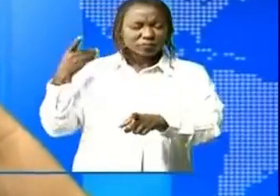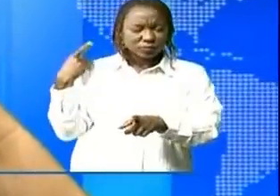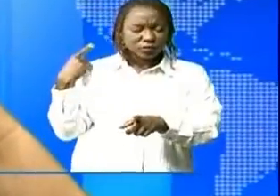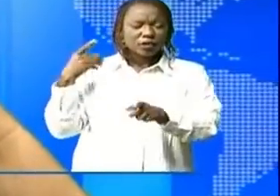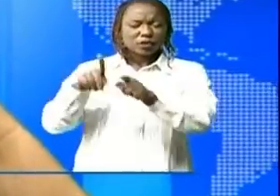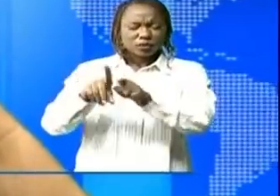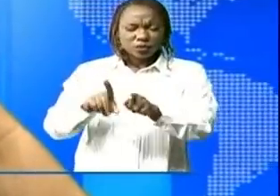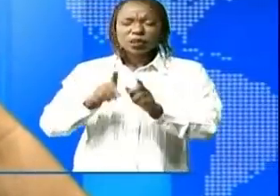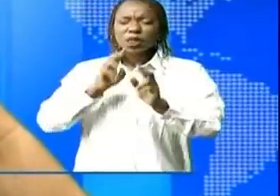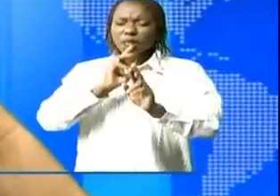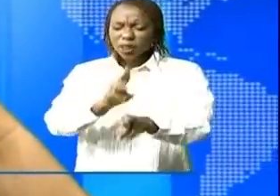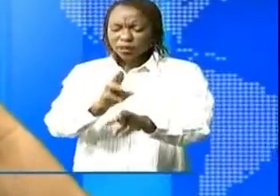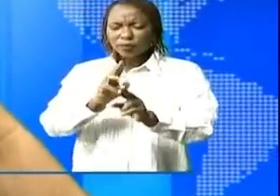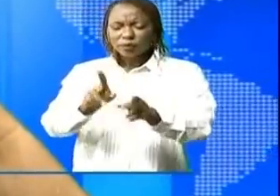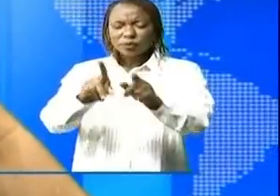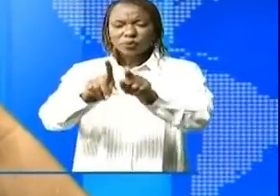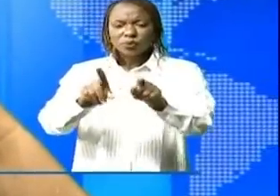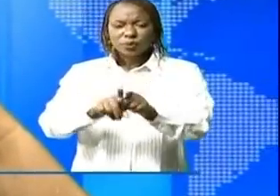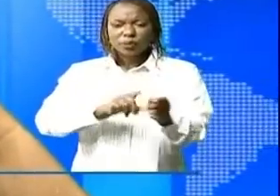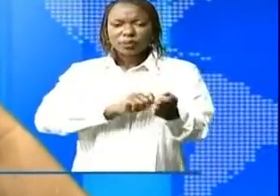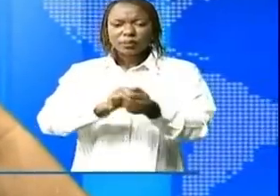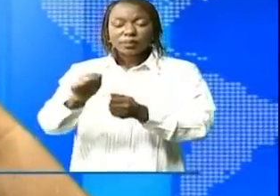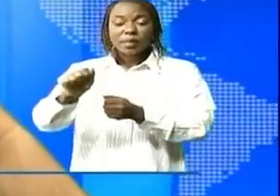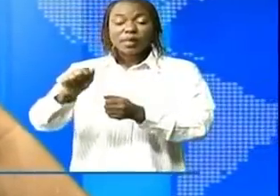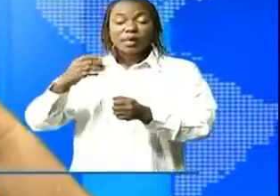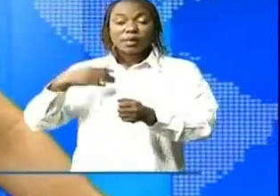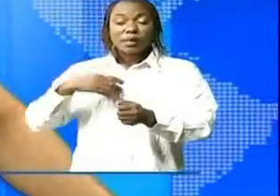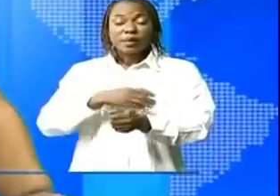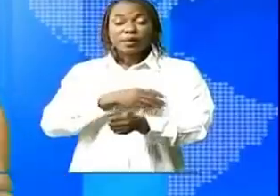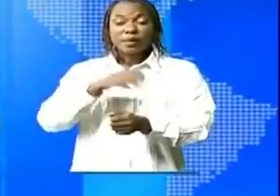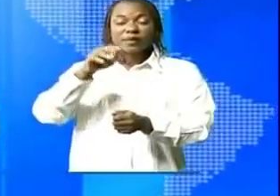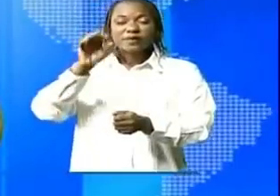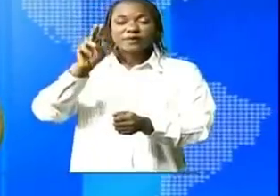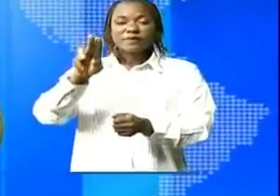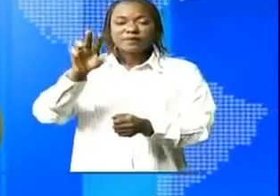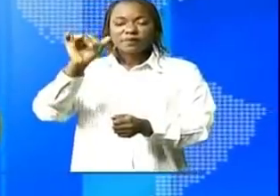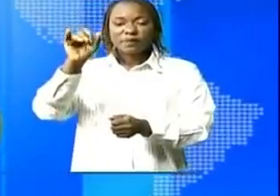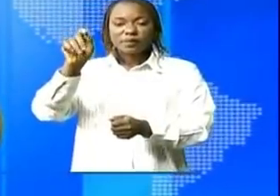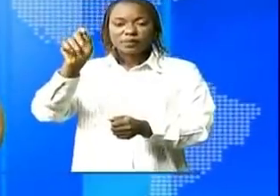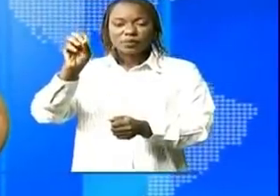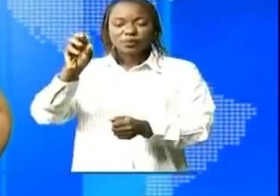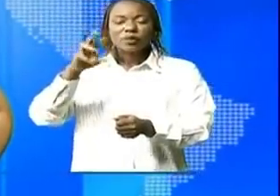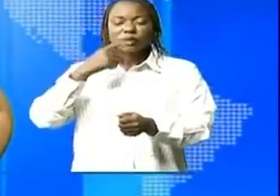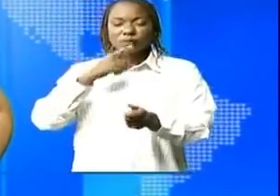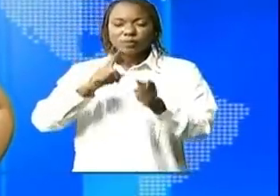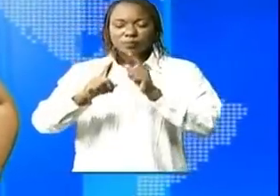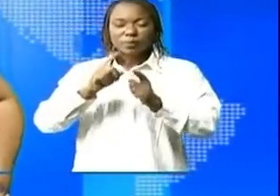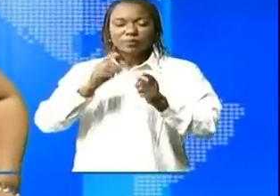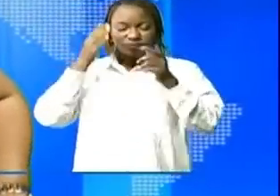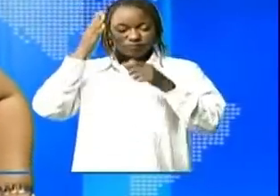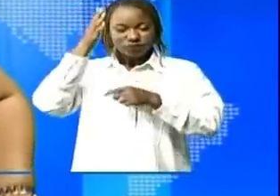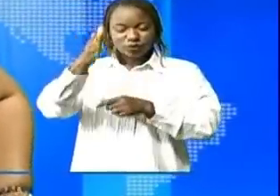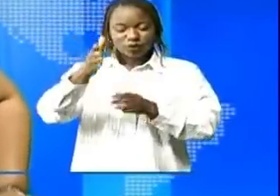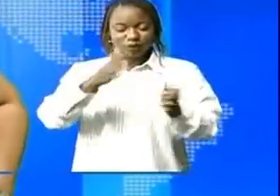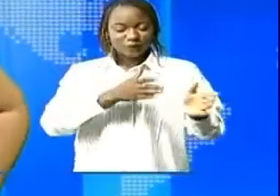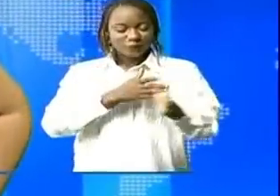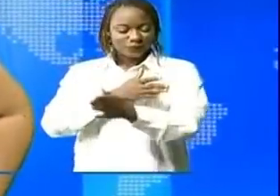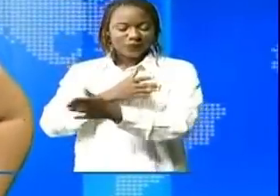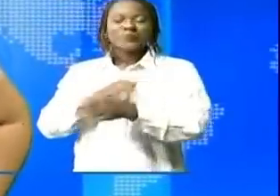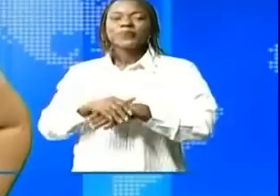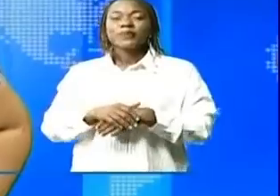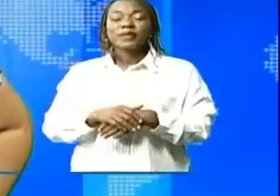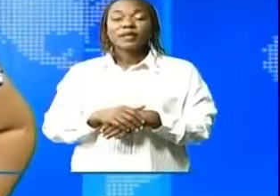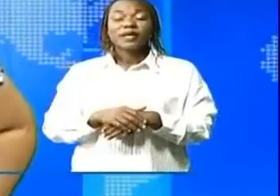de la question orale lui adressée par la sénatrice Victorine. Laissez les détails dans nos prochaines éditions.